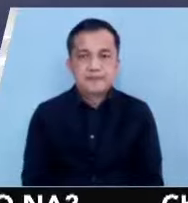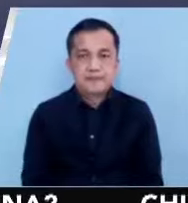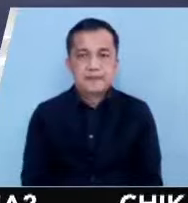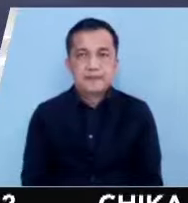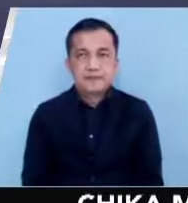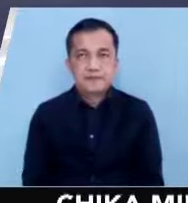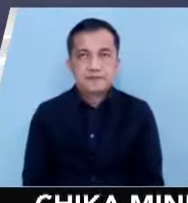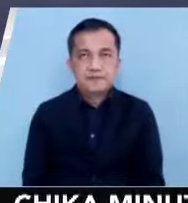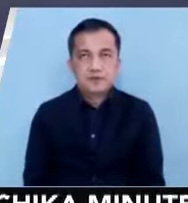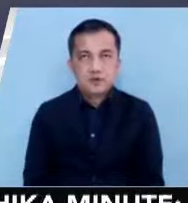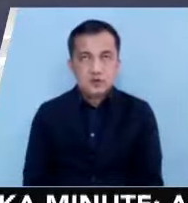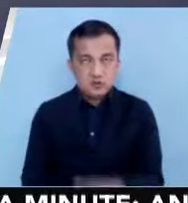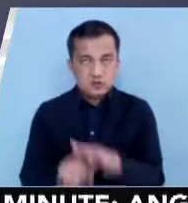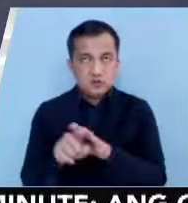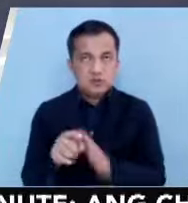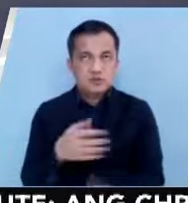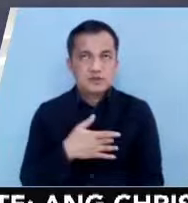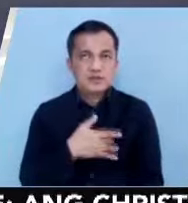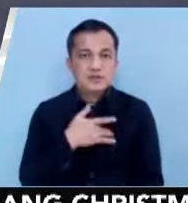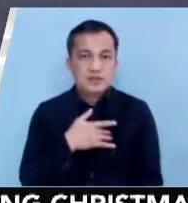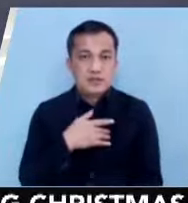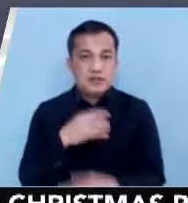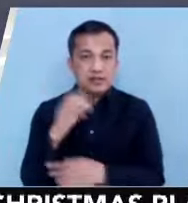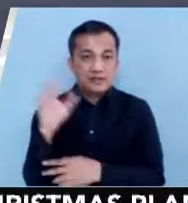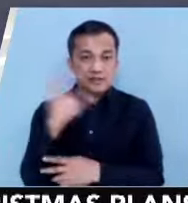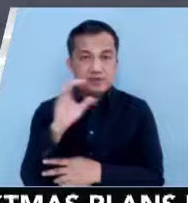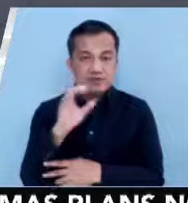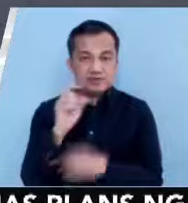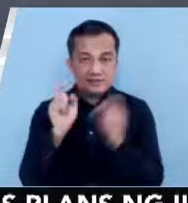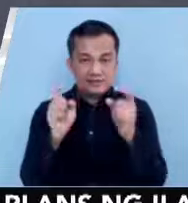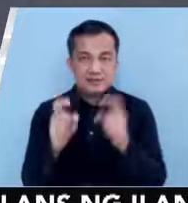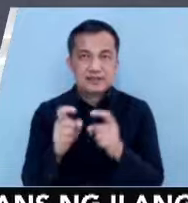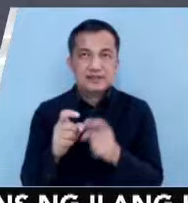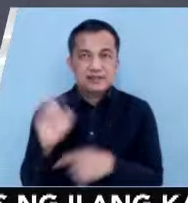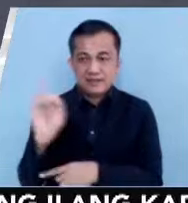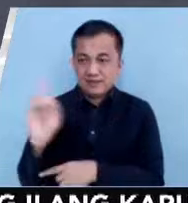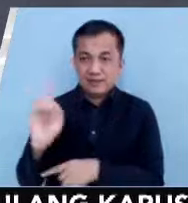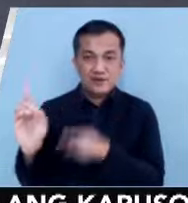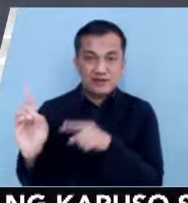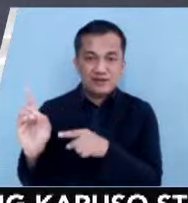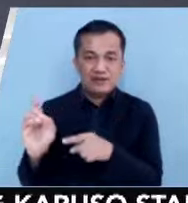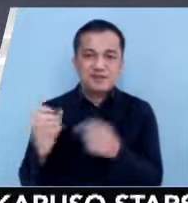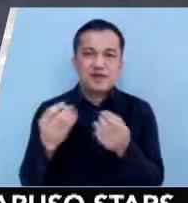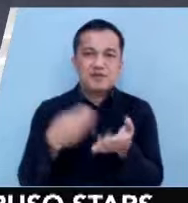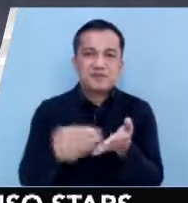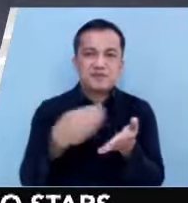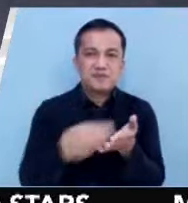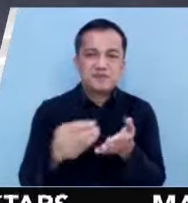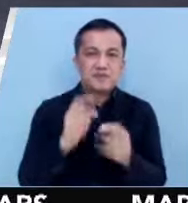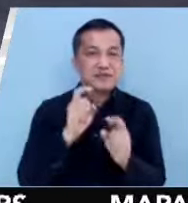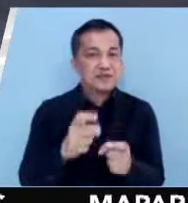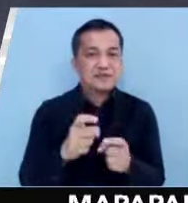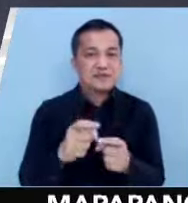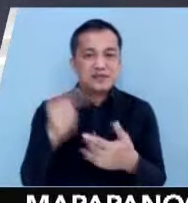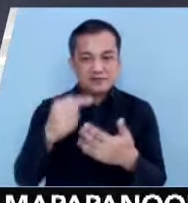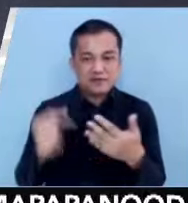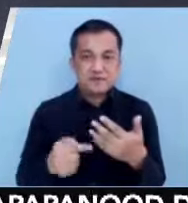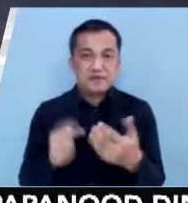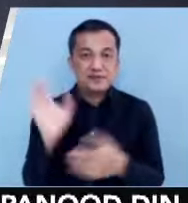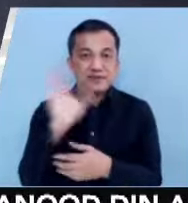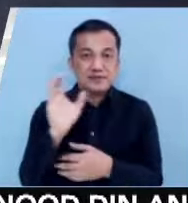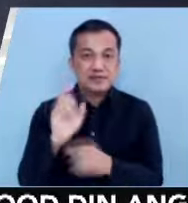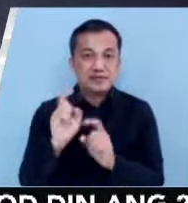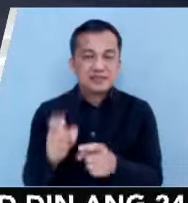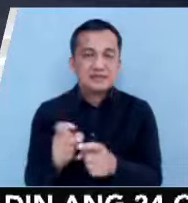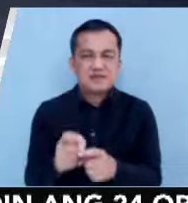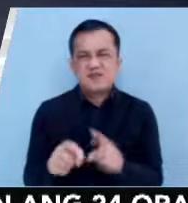Unti-unti nang ramdam ang Christmas rush at sa Divisoria may mga namimili na ng regalo at iba pang pamasko pero may matumal pa